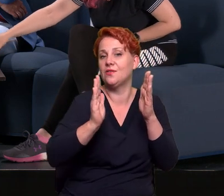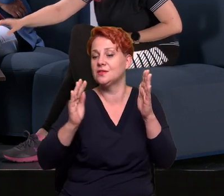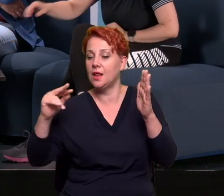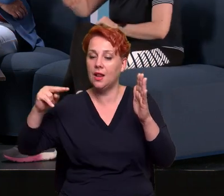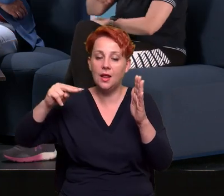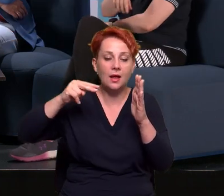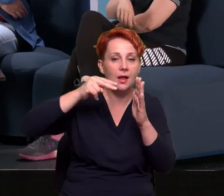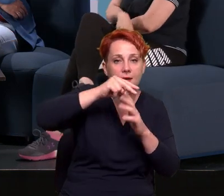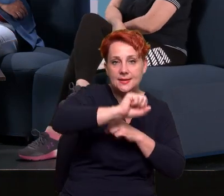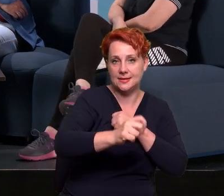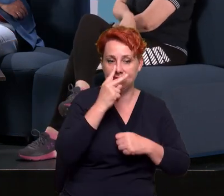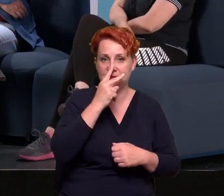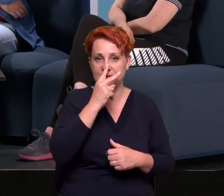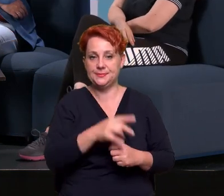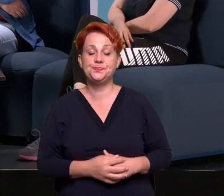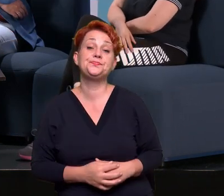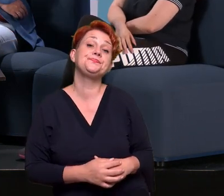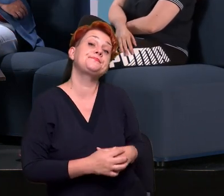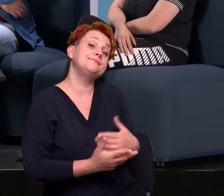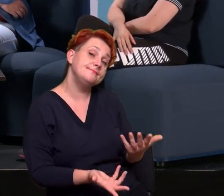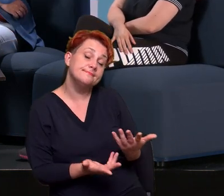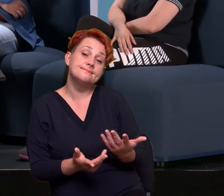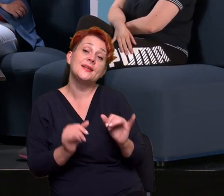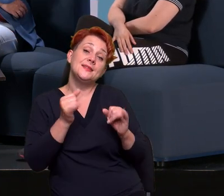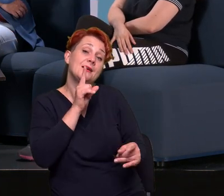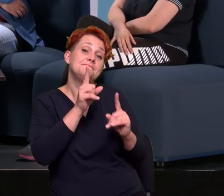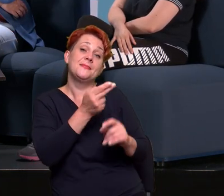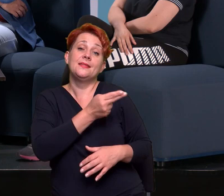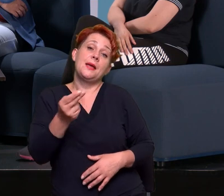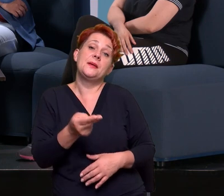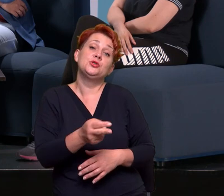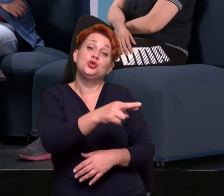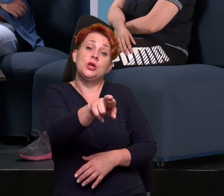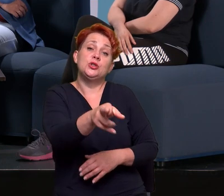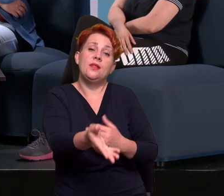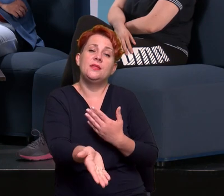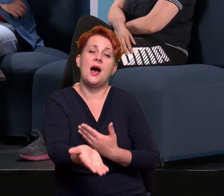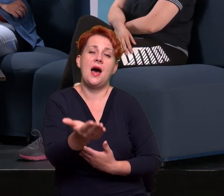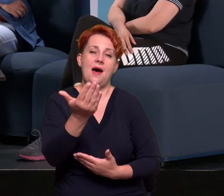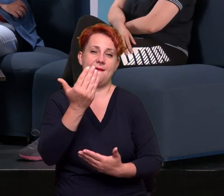My tak mówimy głównie o dawnych rzeczach.